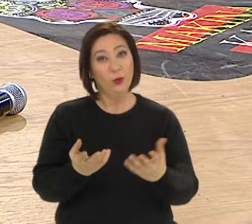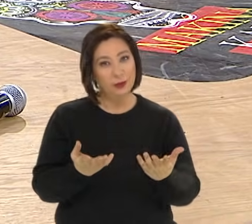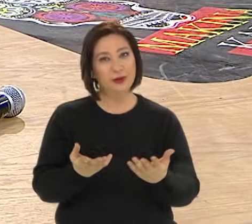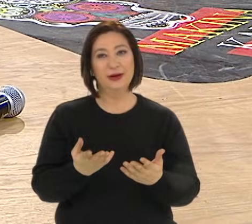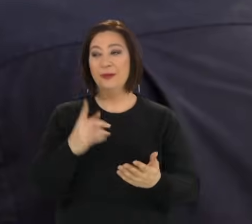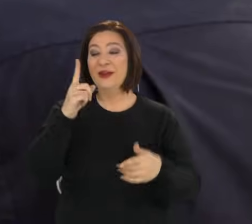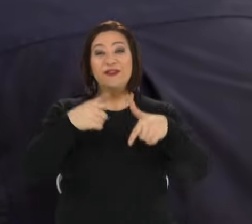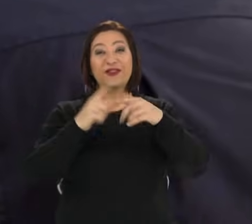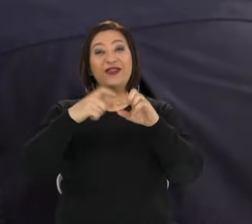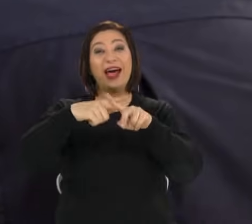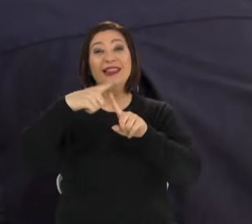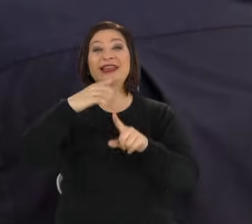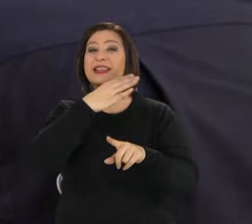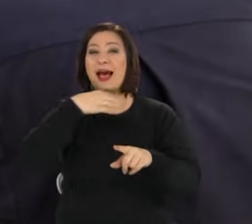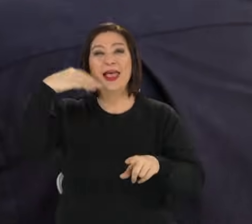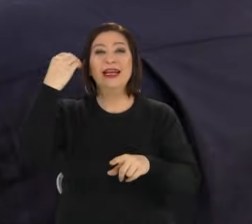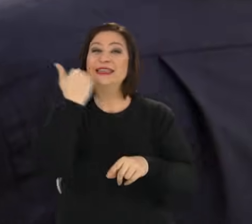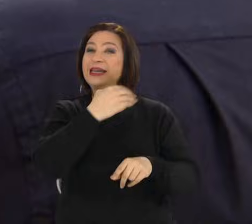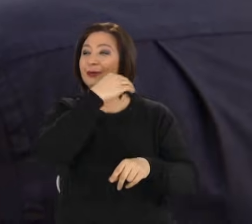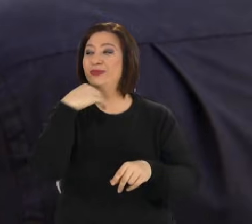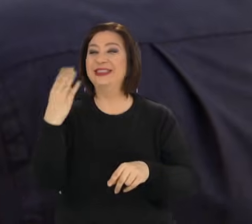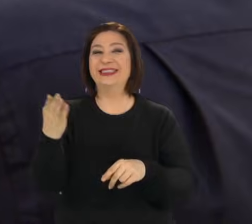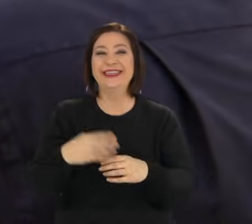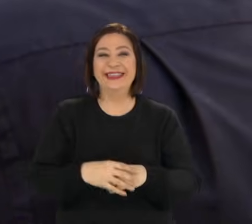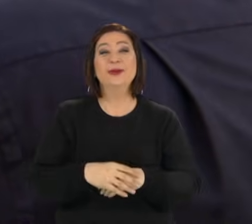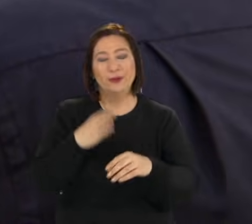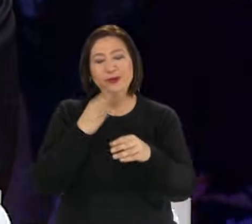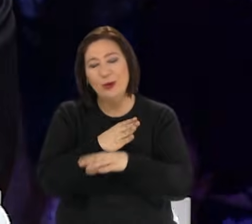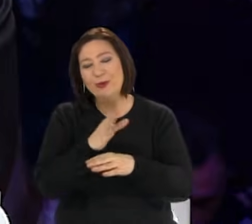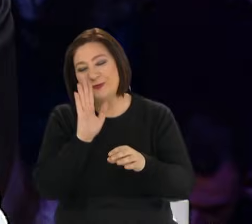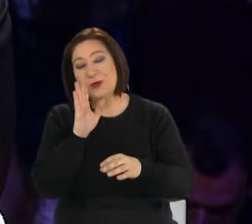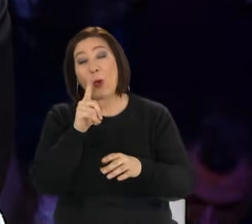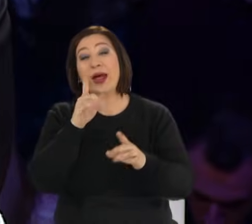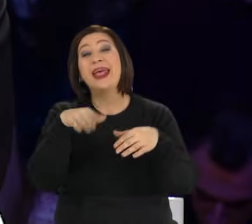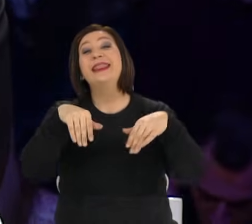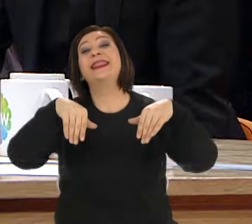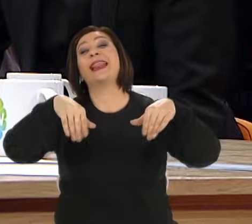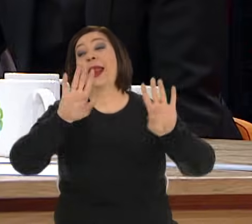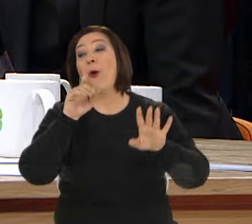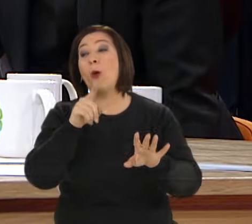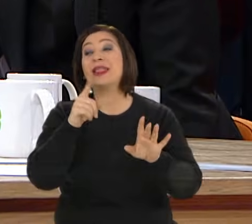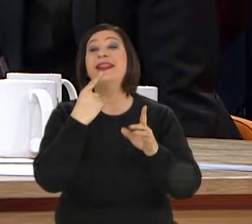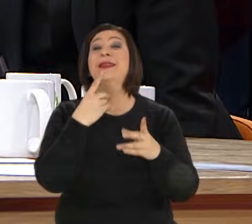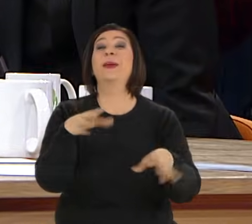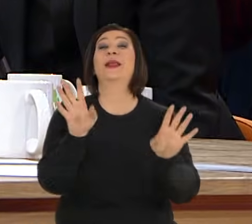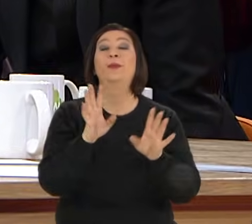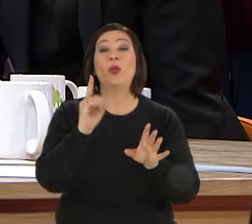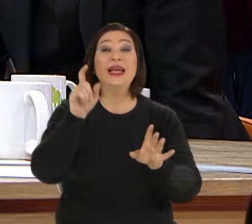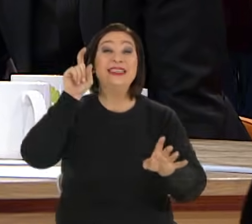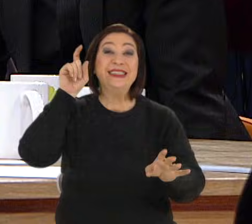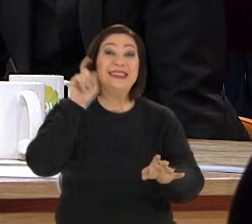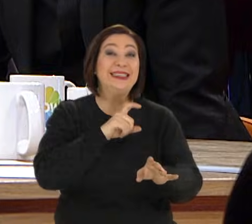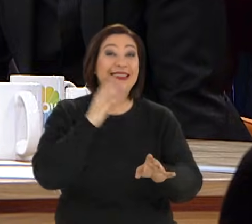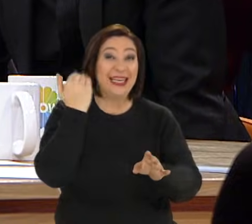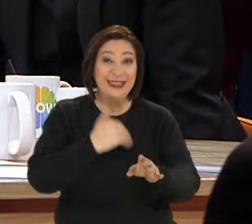Bir tek Fırat sakalını kesmiş. Doğru. Yok, o kadar da değil. Onu o kadar demedim yani. O kadar kesmek